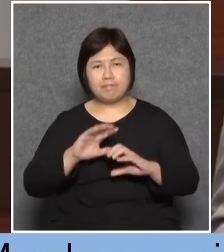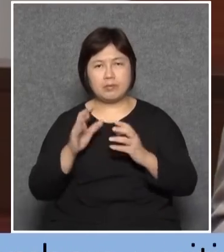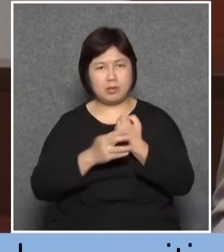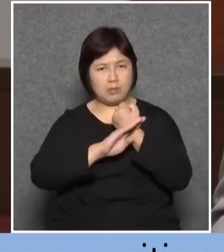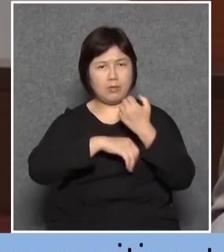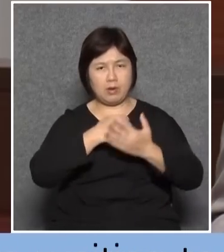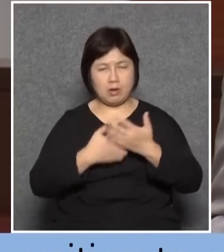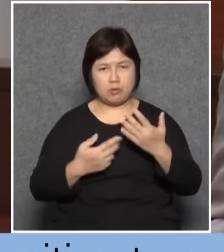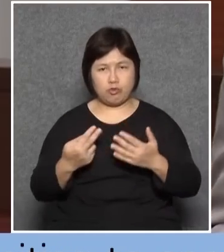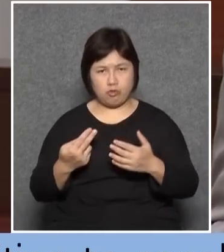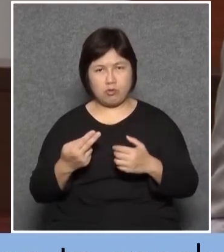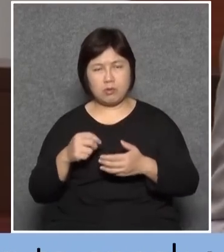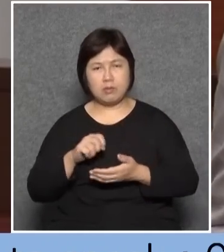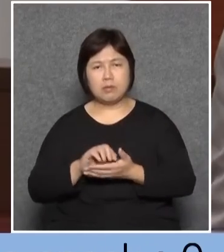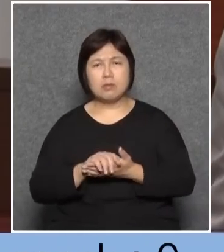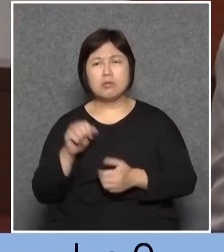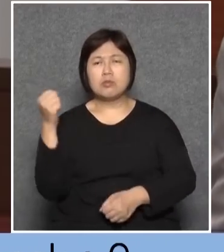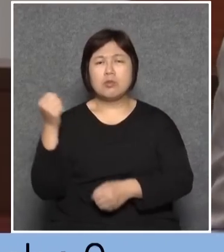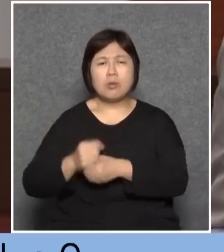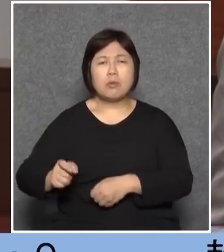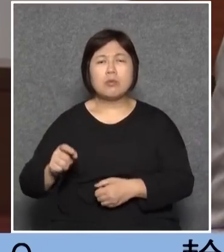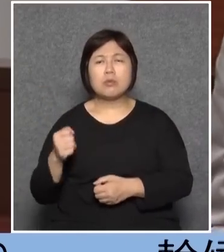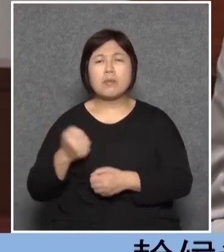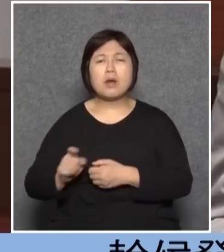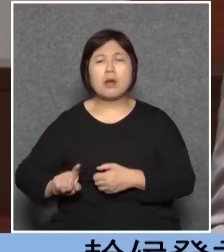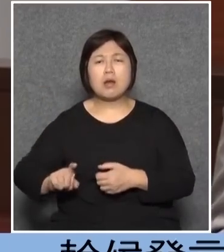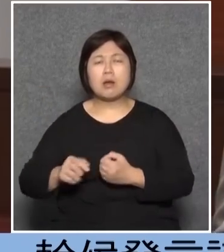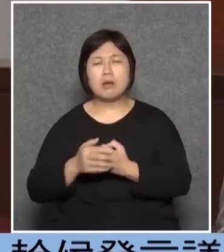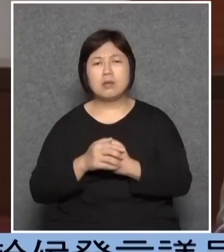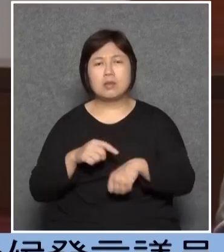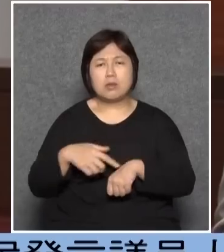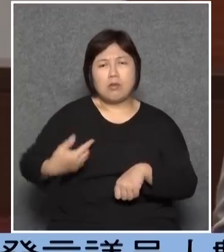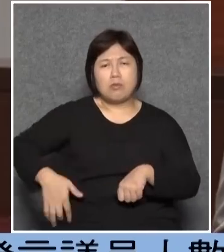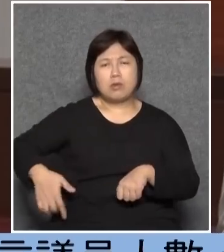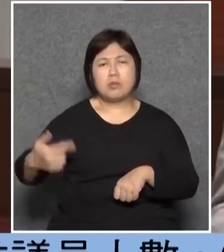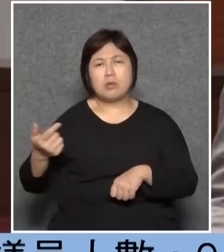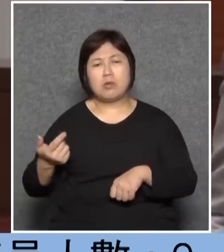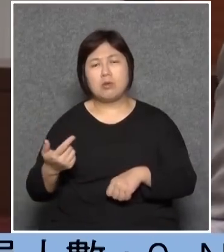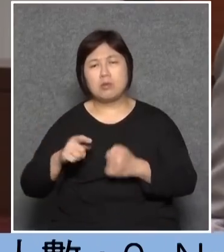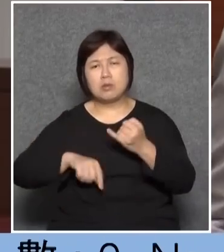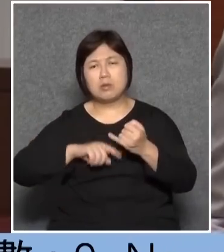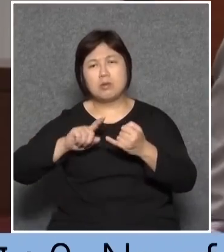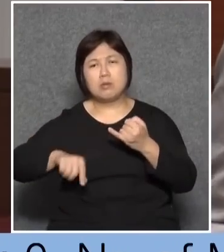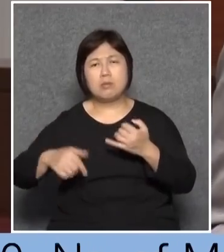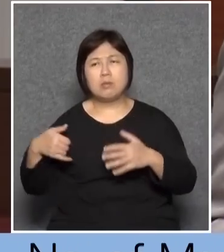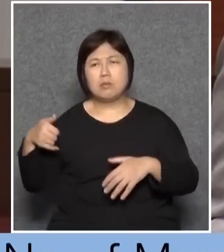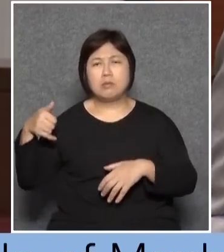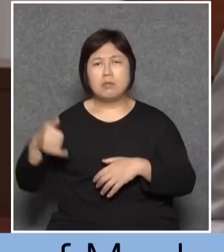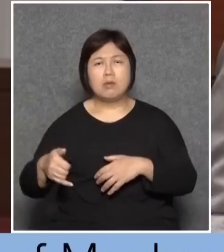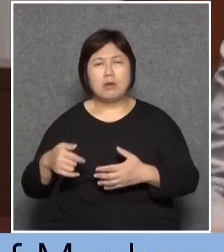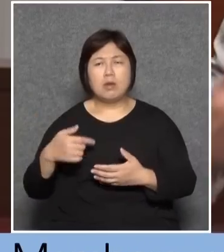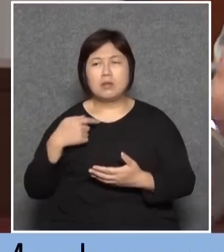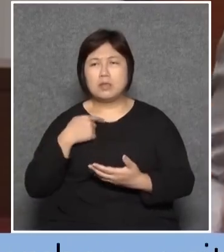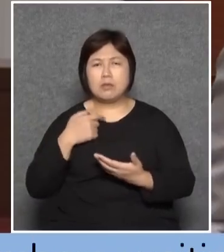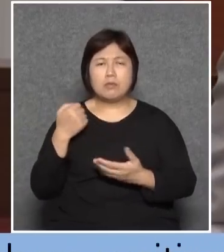草案，喂，你做嚟做咩啫？係咪嘥咁多時間？到最後你又行出嚟，又叫人哋嚇、啊，